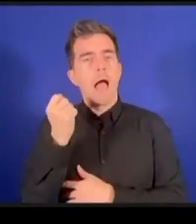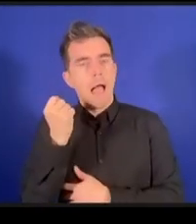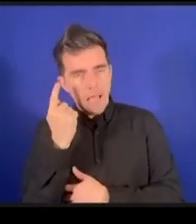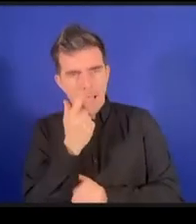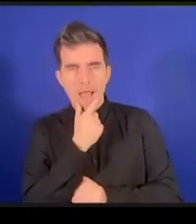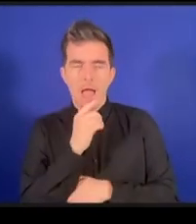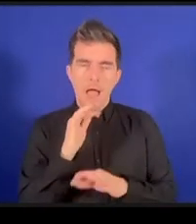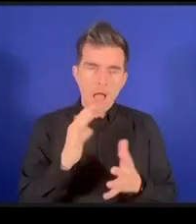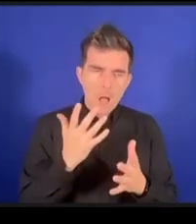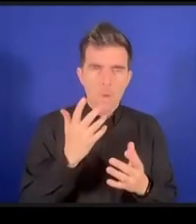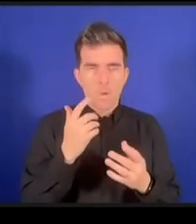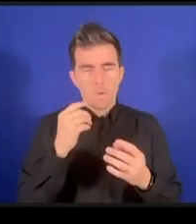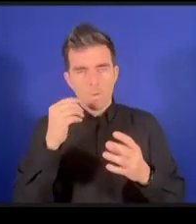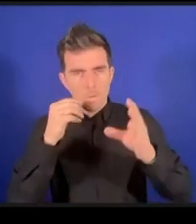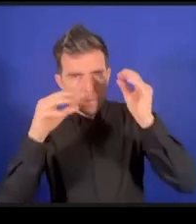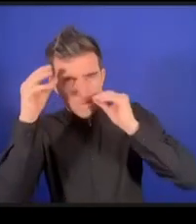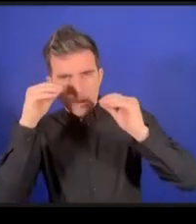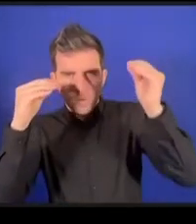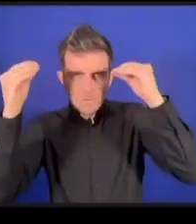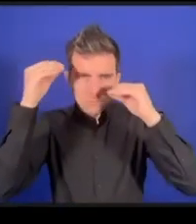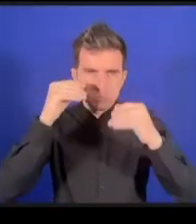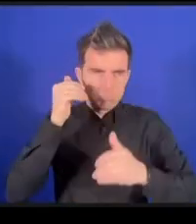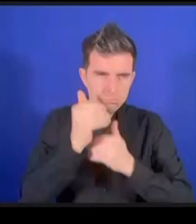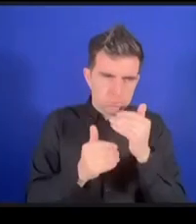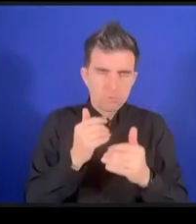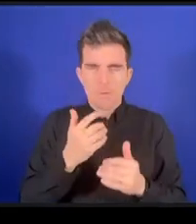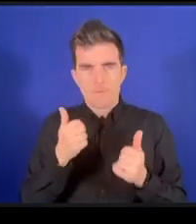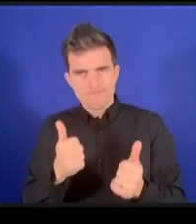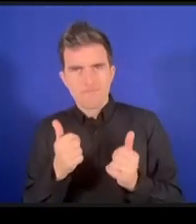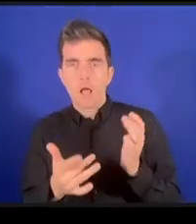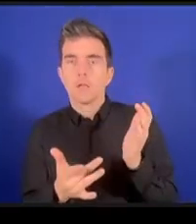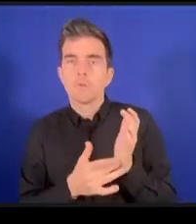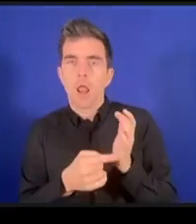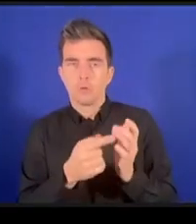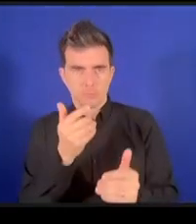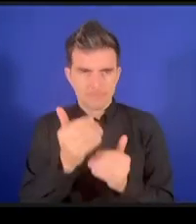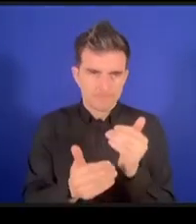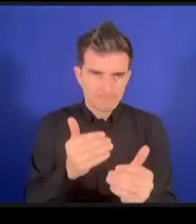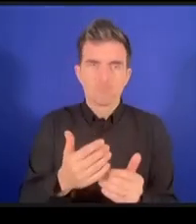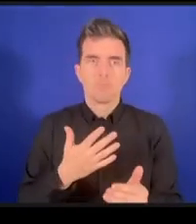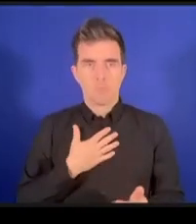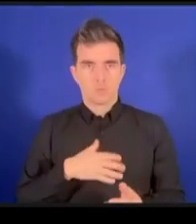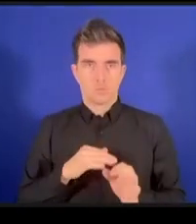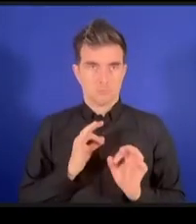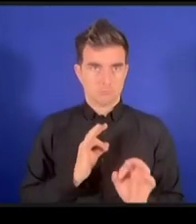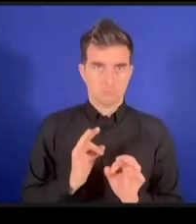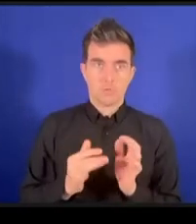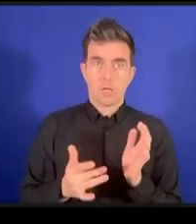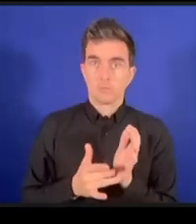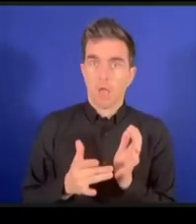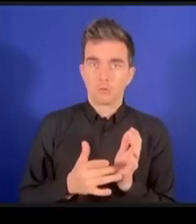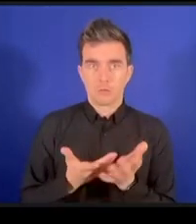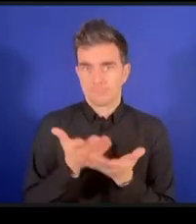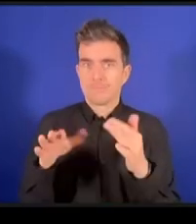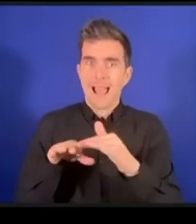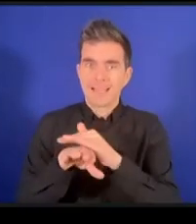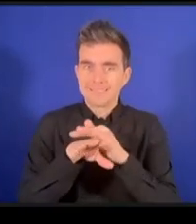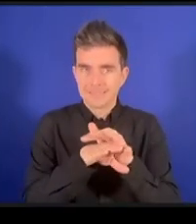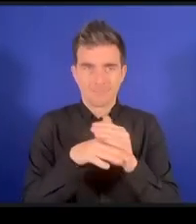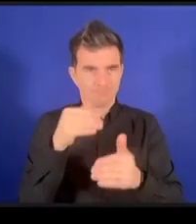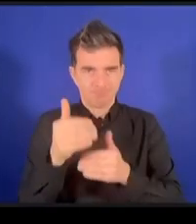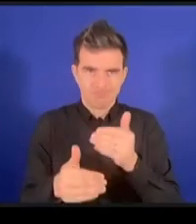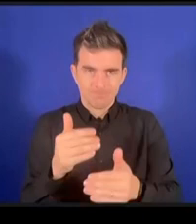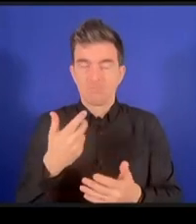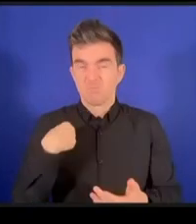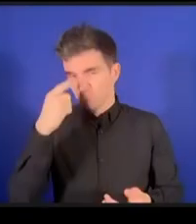смогли интуитивным образом понимать что успешно а что нет Потому что если вы